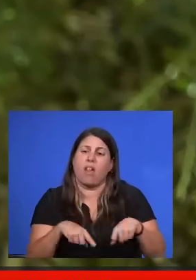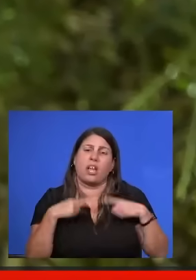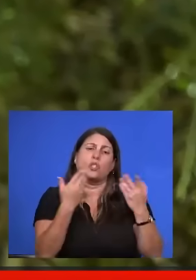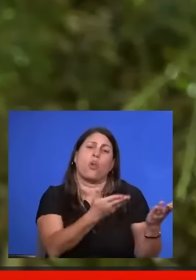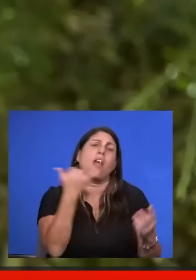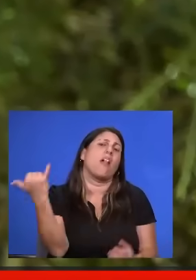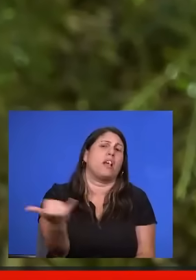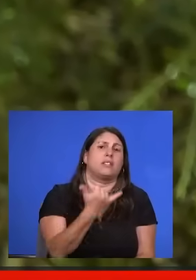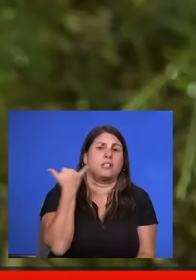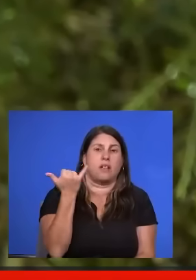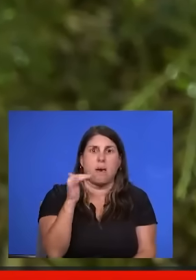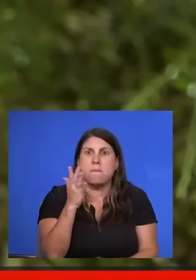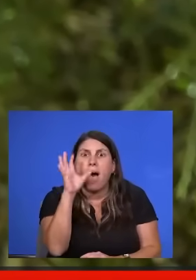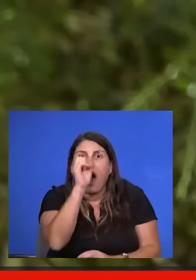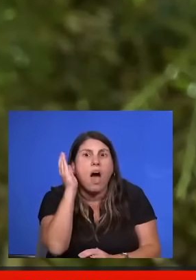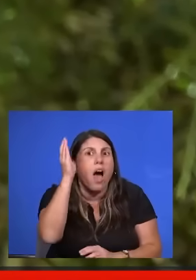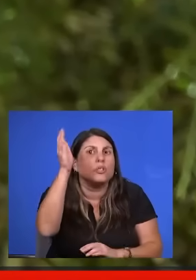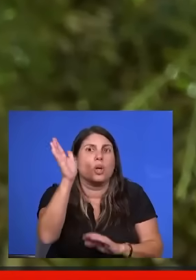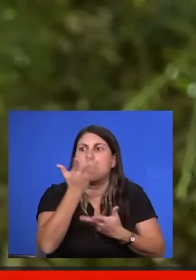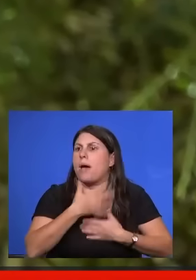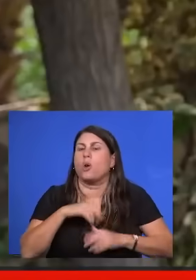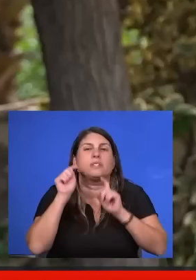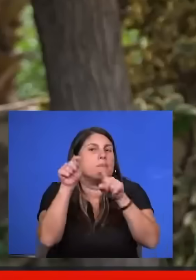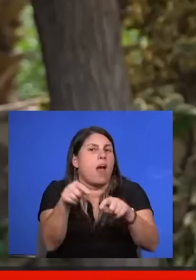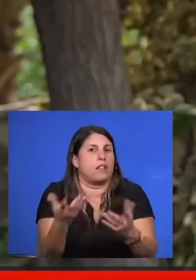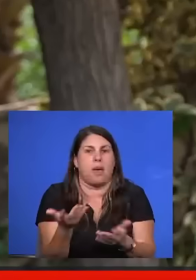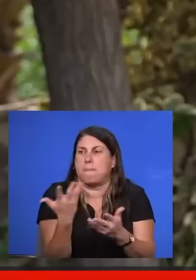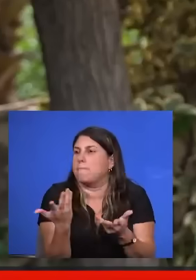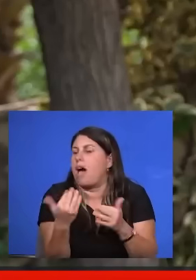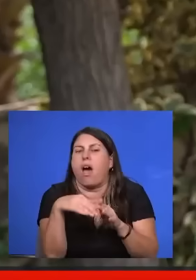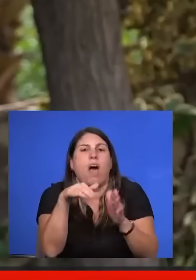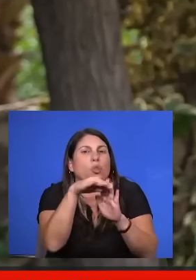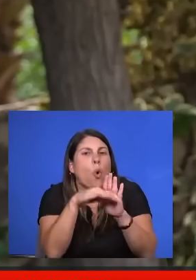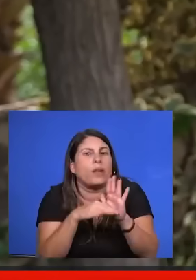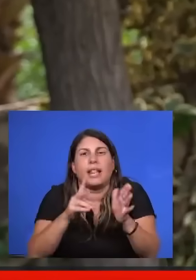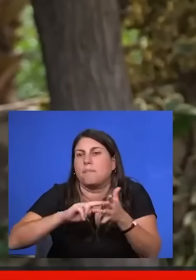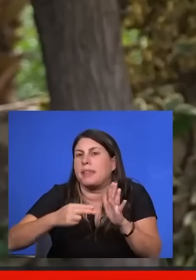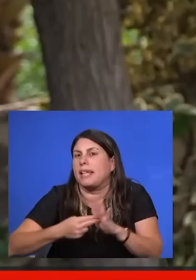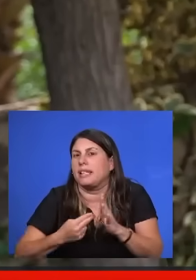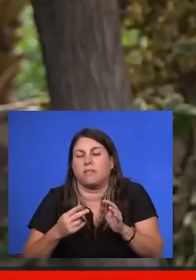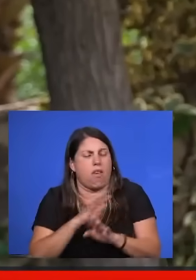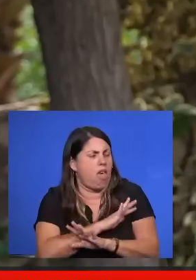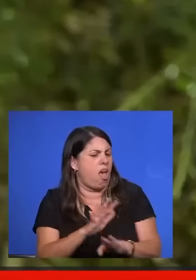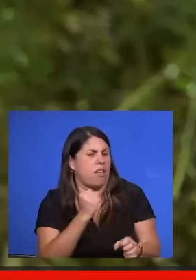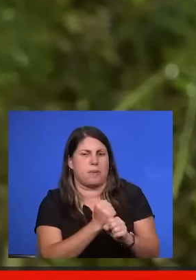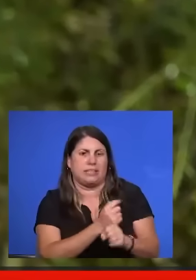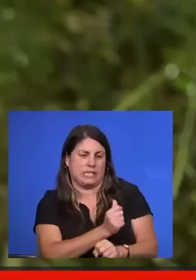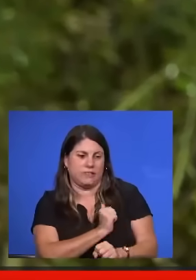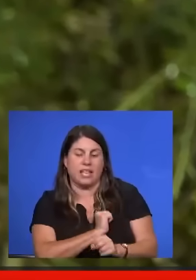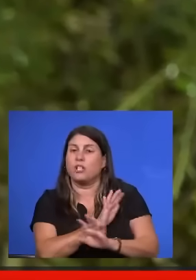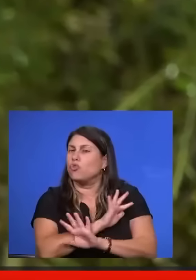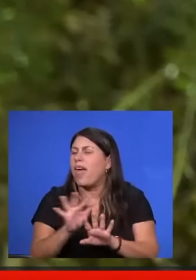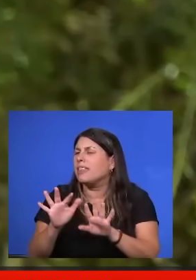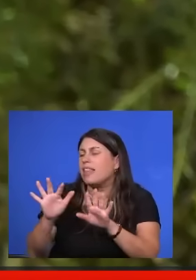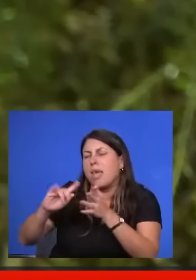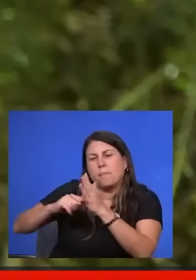החזון? לאן רוצים להגיע? מהי התוכנית המדינית? אין מעשה צבאי שאין תכלית מדינית מאחוריו, אין מעשה